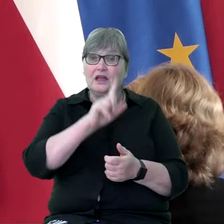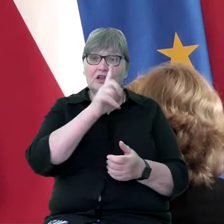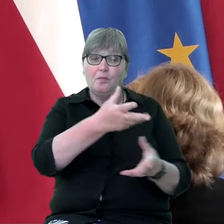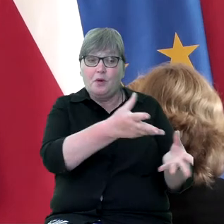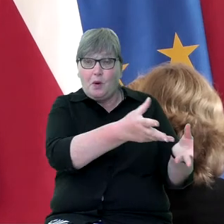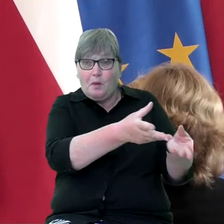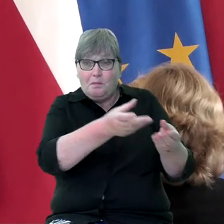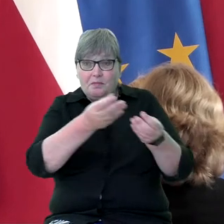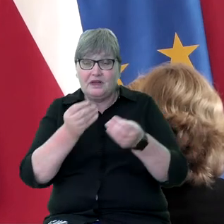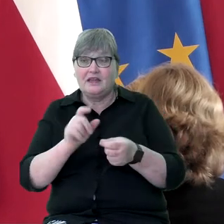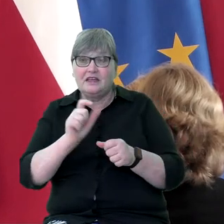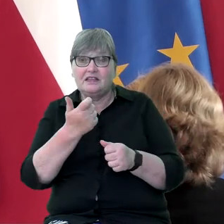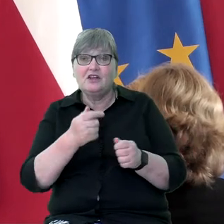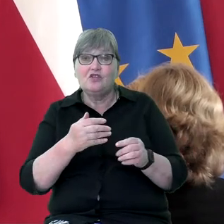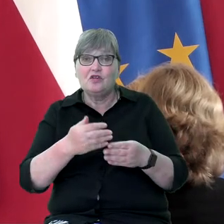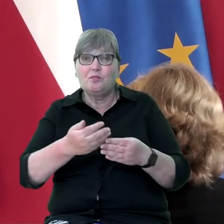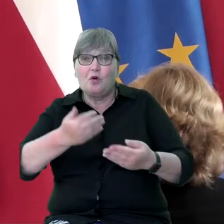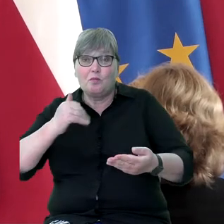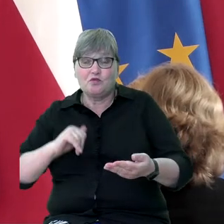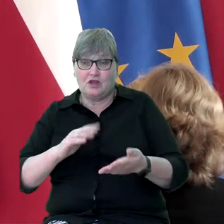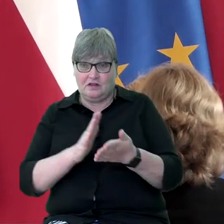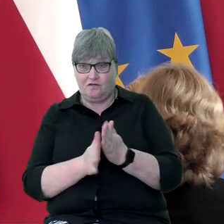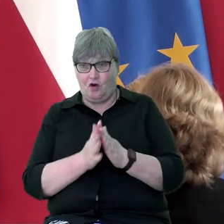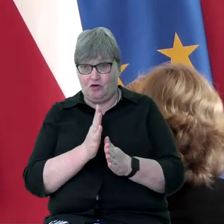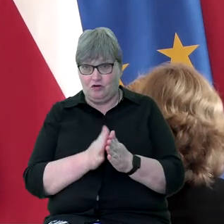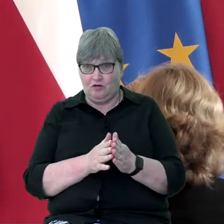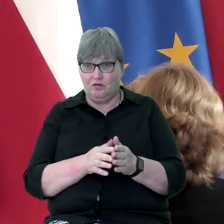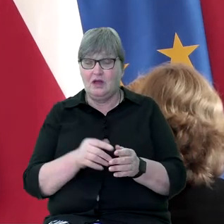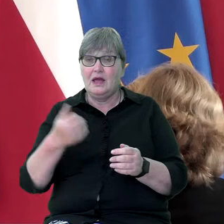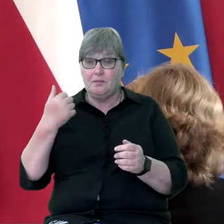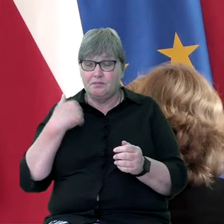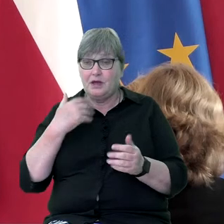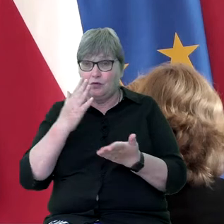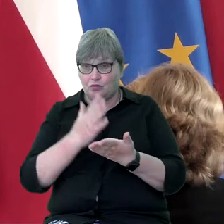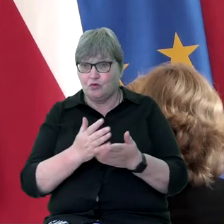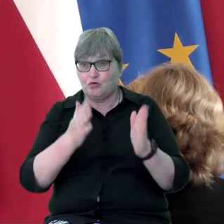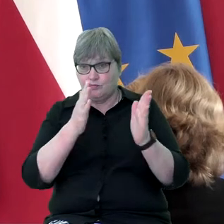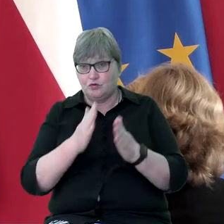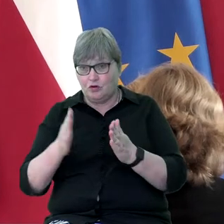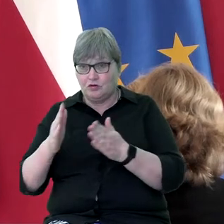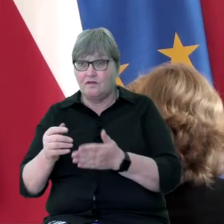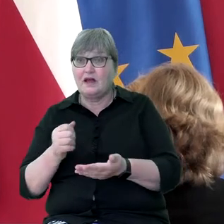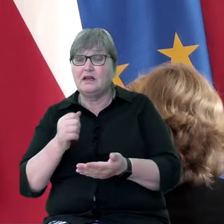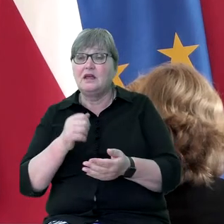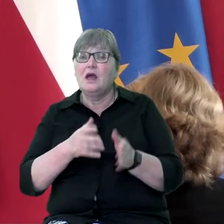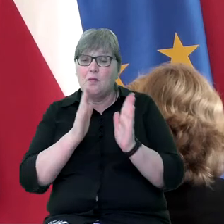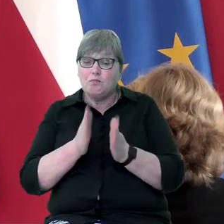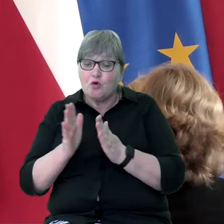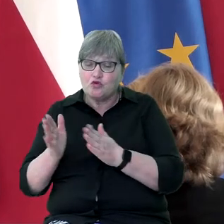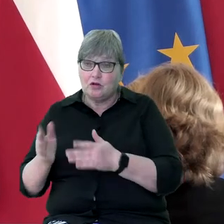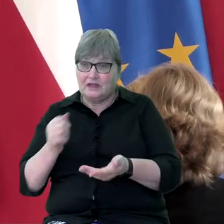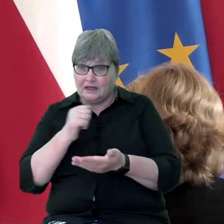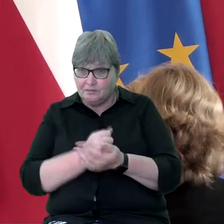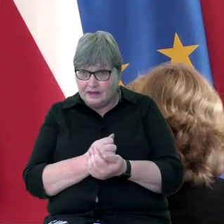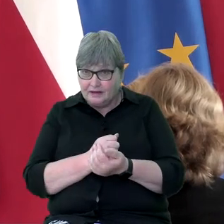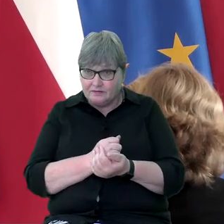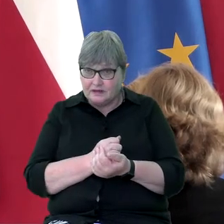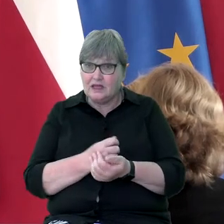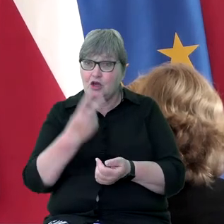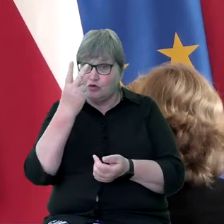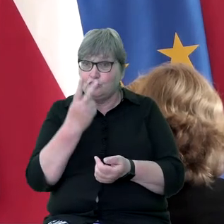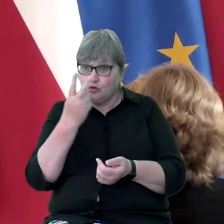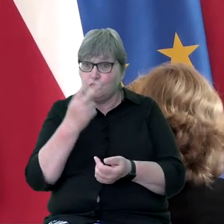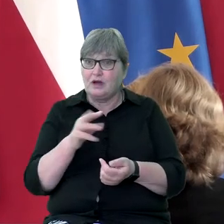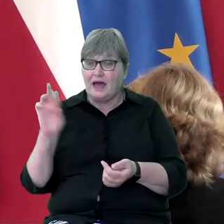co wynikało dla porządku prawnego, z tego porządku prawnego II Rzeczpospolitej z punktu